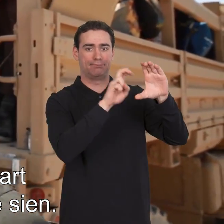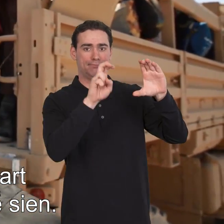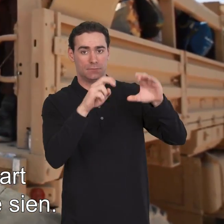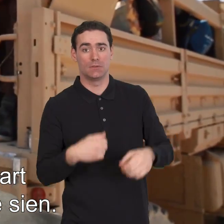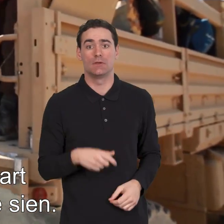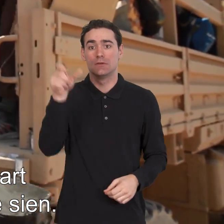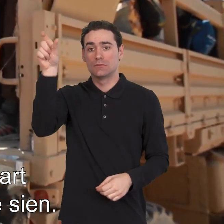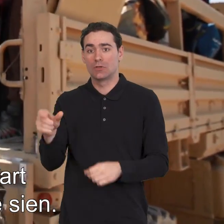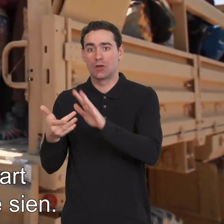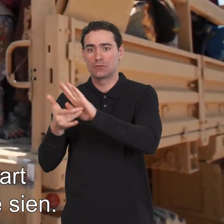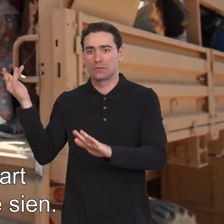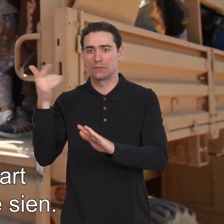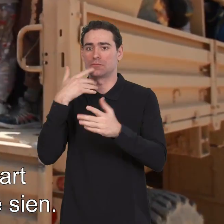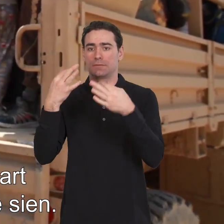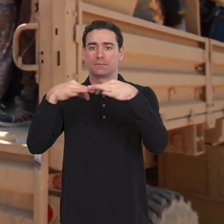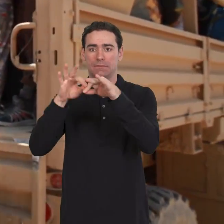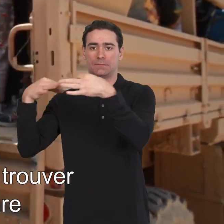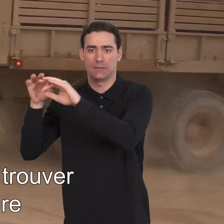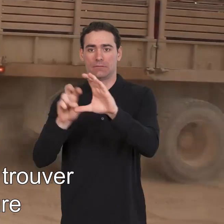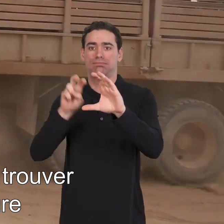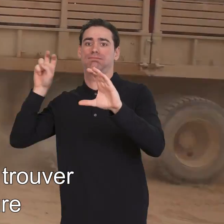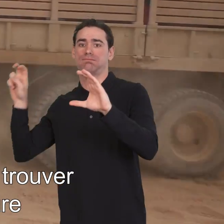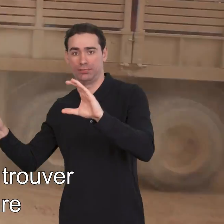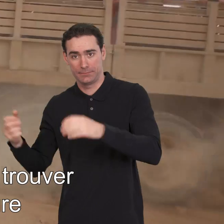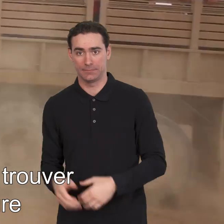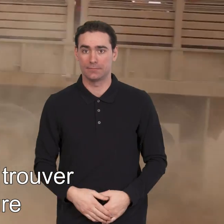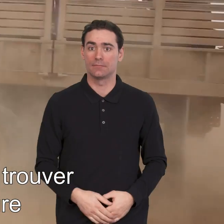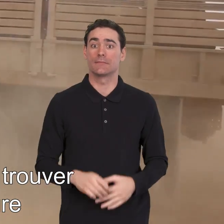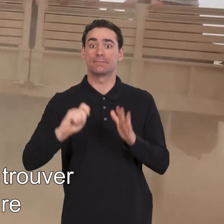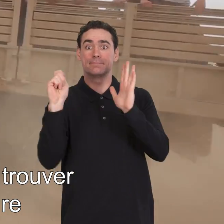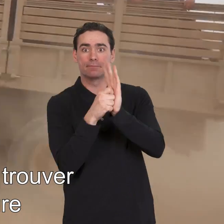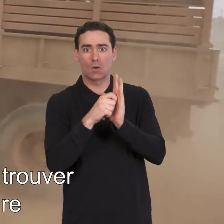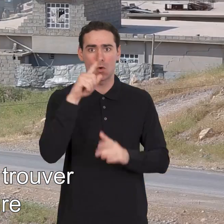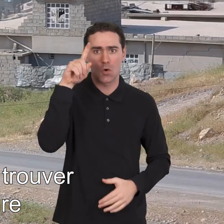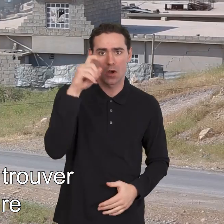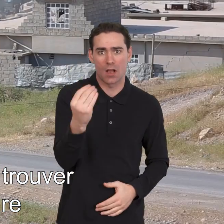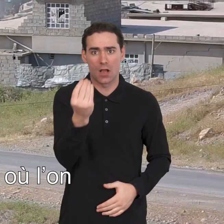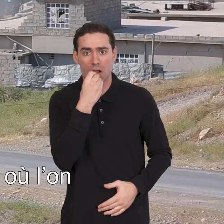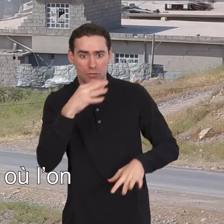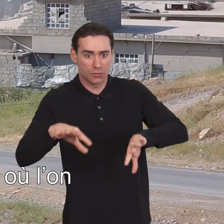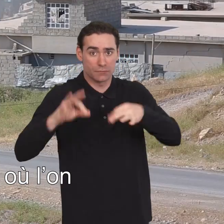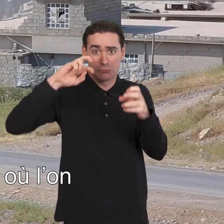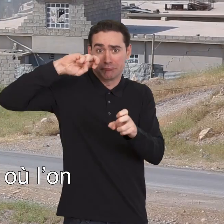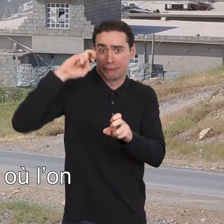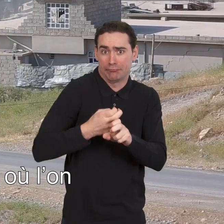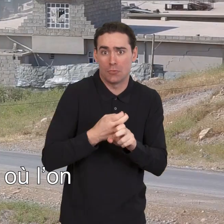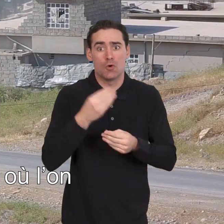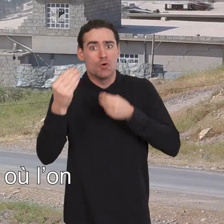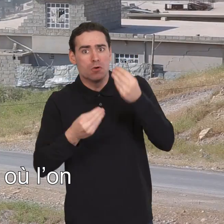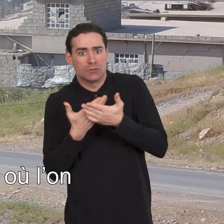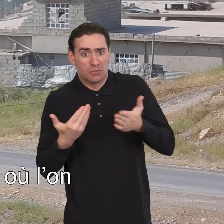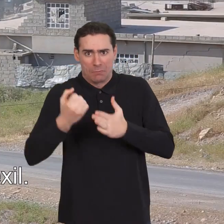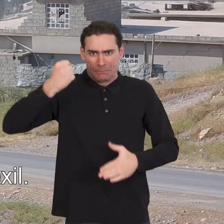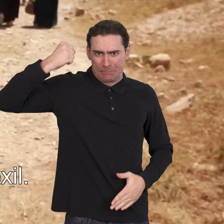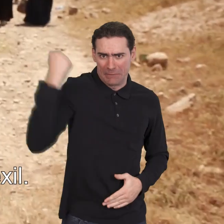si l'on part dans un autre pays que le sien. Lorsqu'il devient difficile de trouver de l'eau, de la nourriture, ou trop dangereux d'être là où l'on